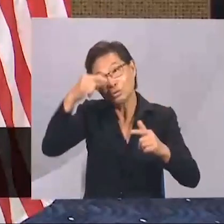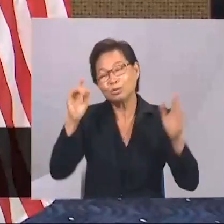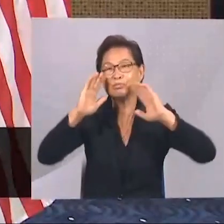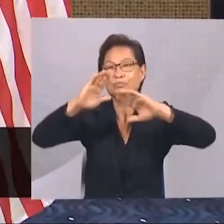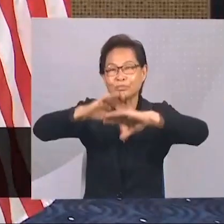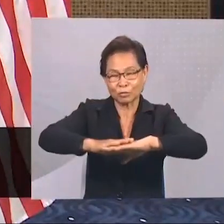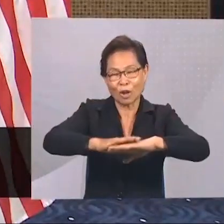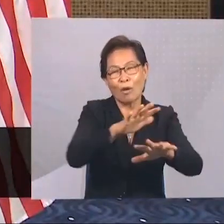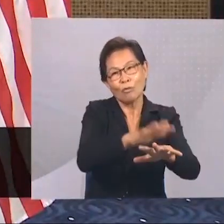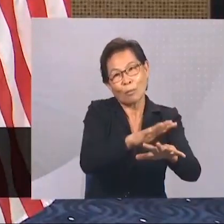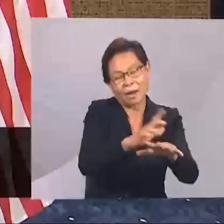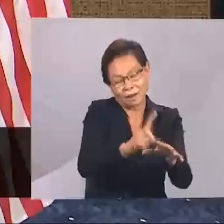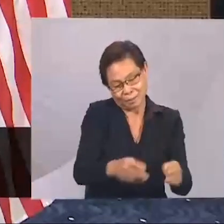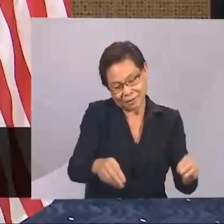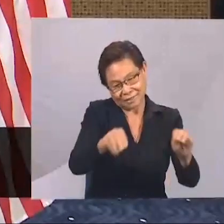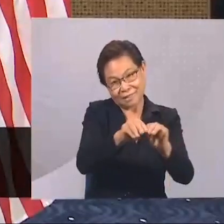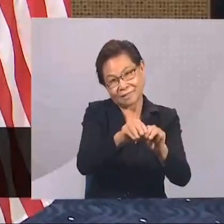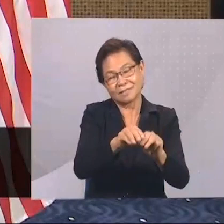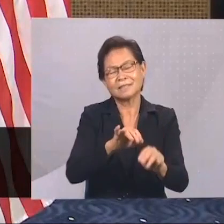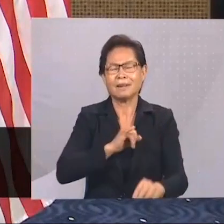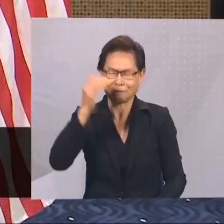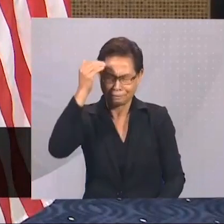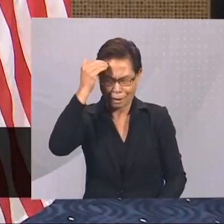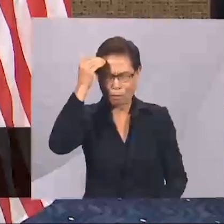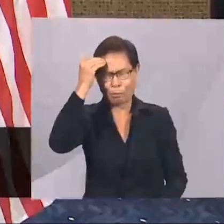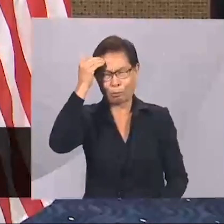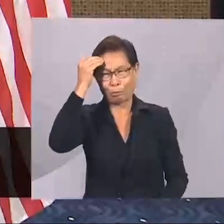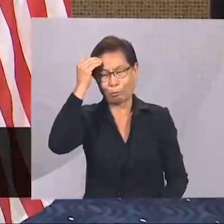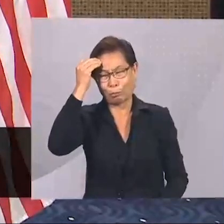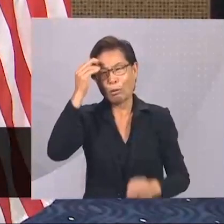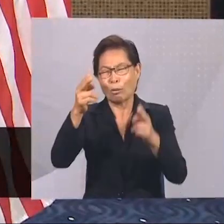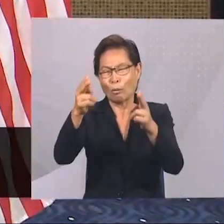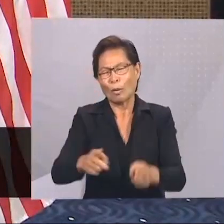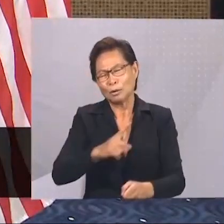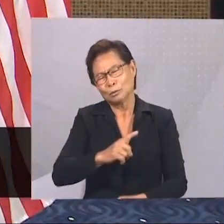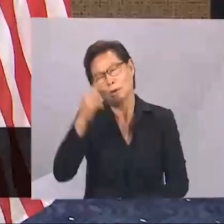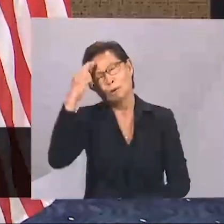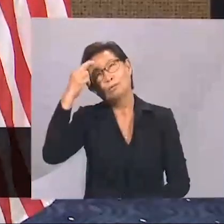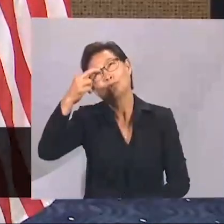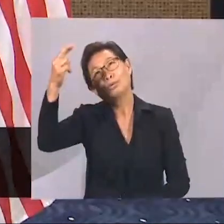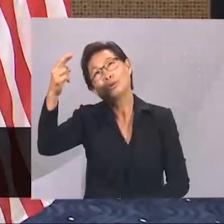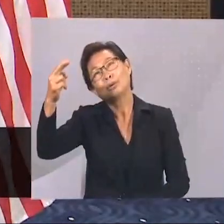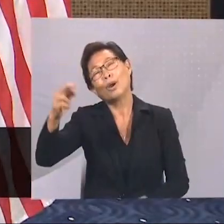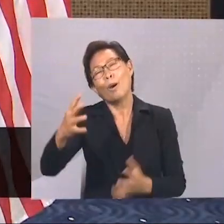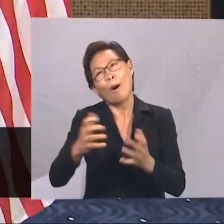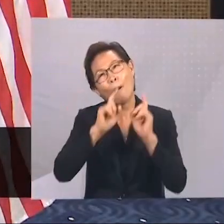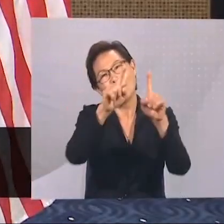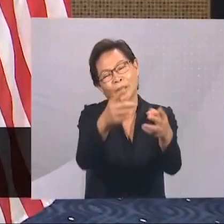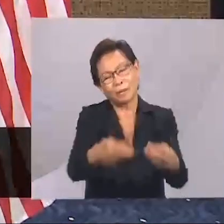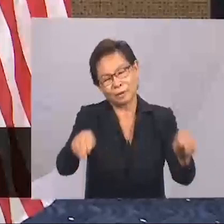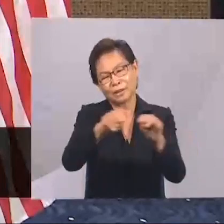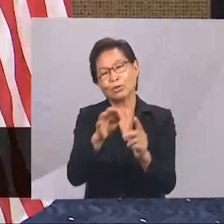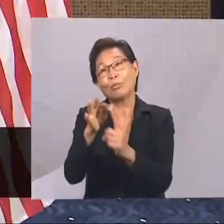jemaah di masjid saya tahu ramai umat Islam yang Rindu Untuk Kembali ke mesjid